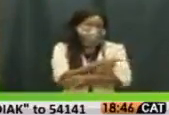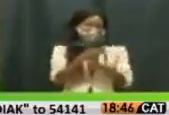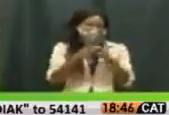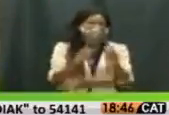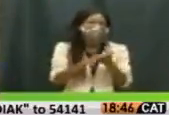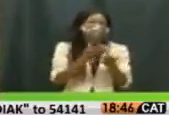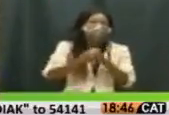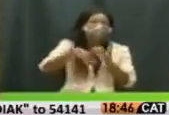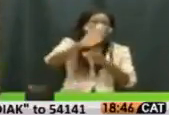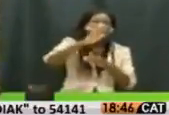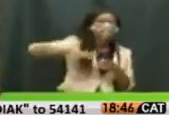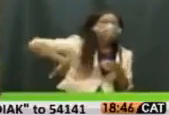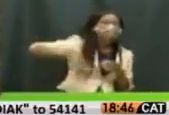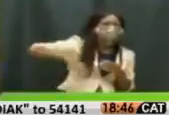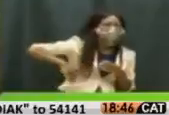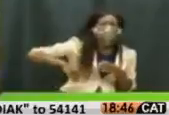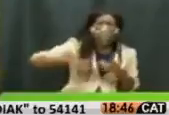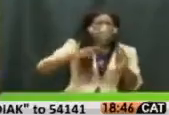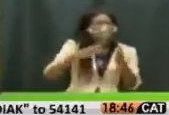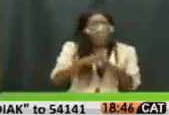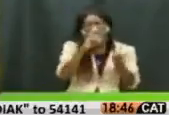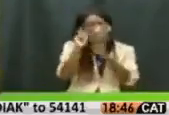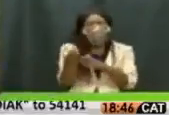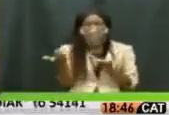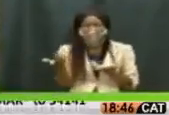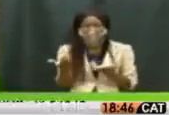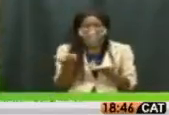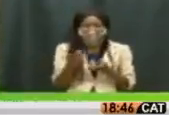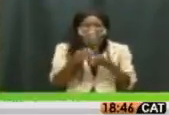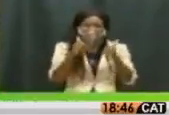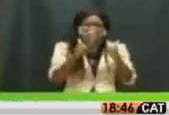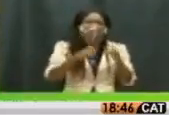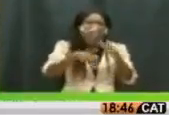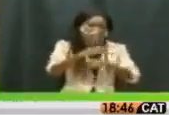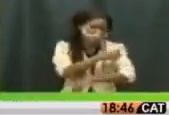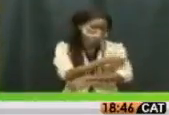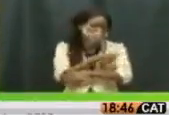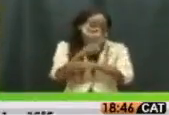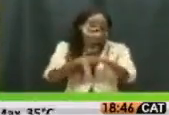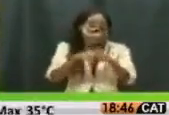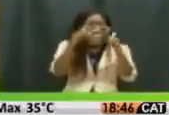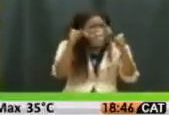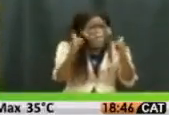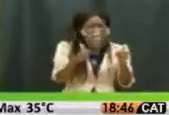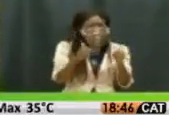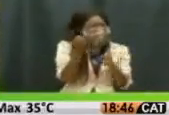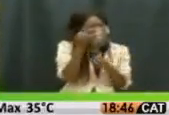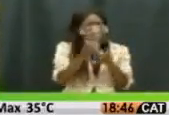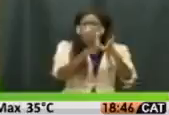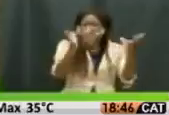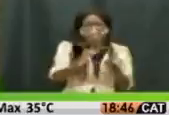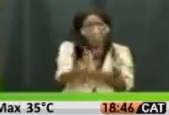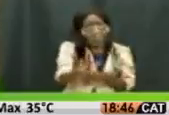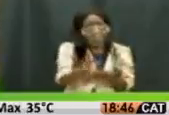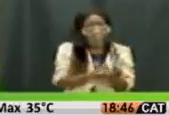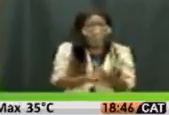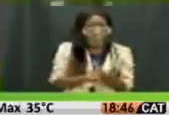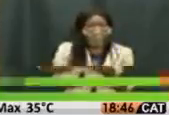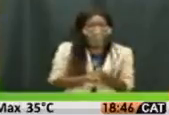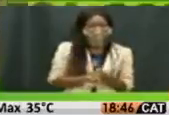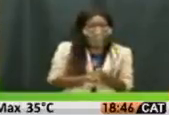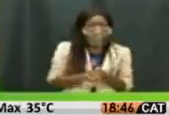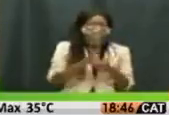mene mene amugwirira ndiye ndi nkhani zina imene zimene tikuona kuti ndi zifinyo nkhani zina zakuti